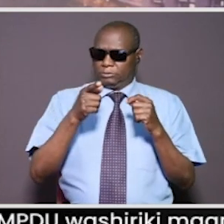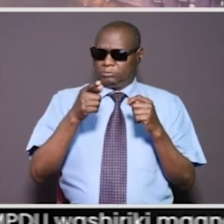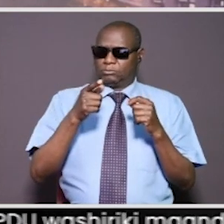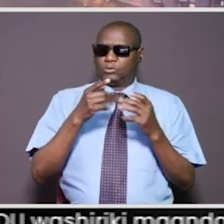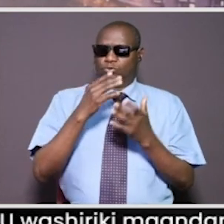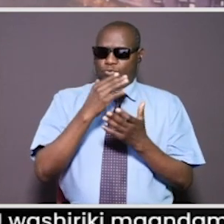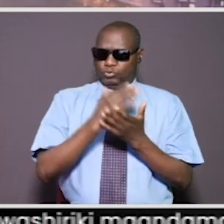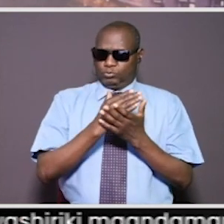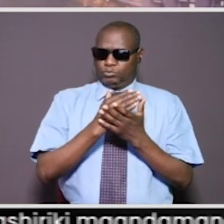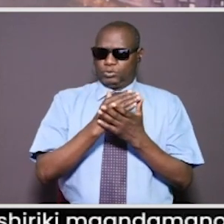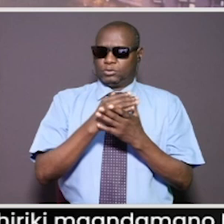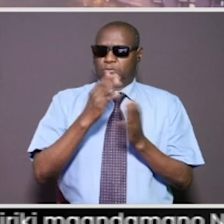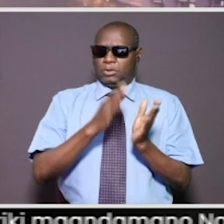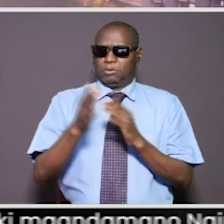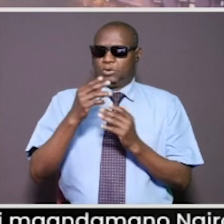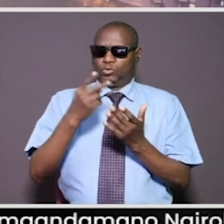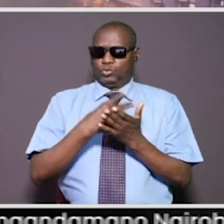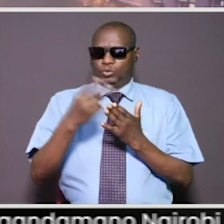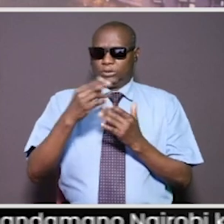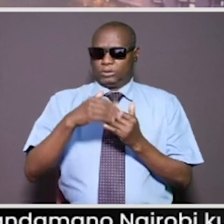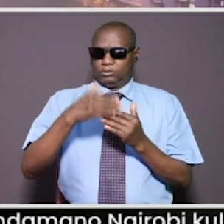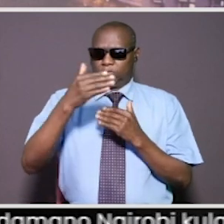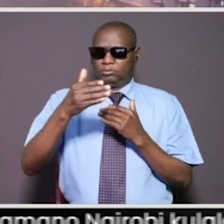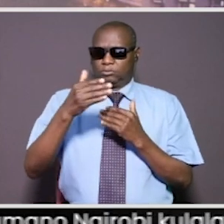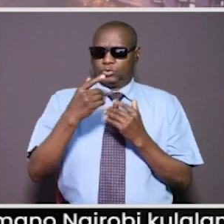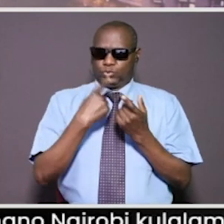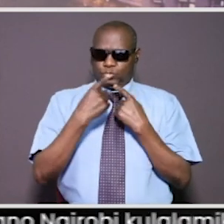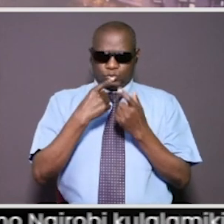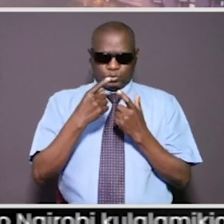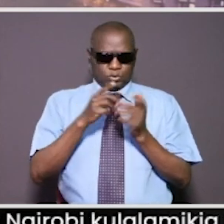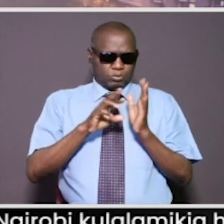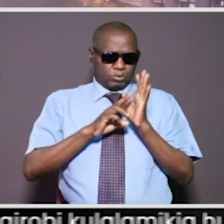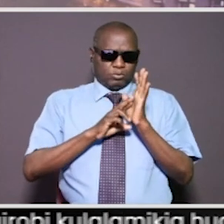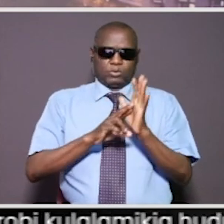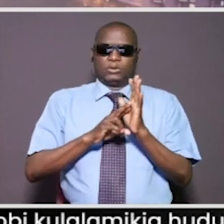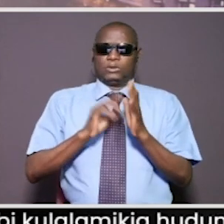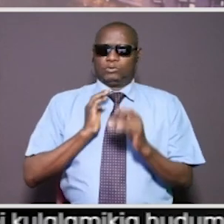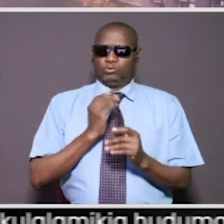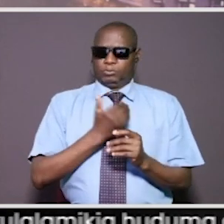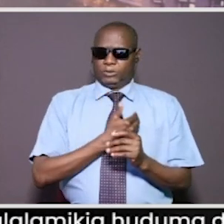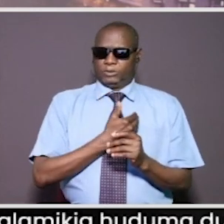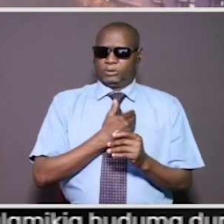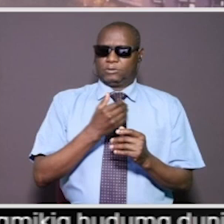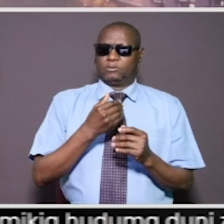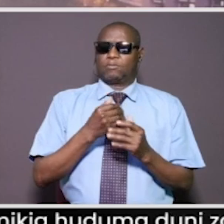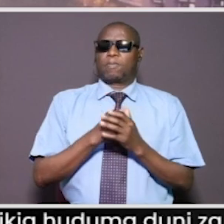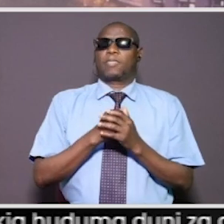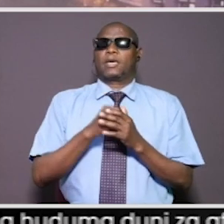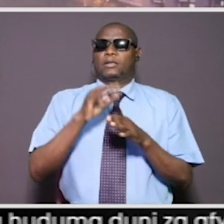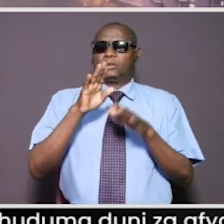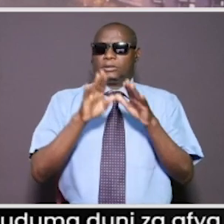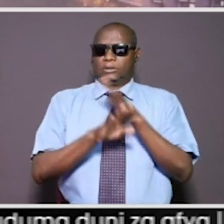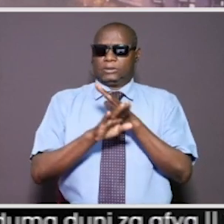kufanyika wiki mbili zijazo. Akizungumza kwa niaba ya kamati ya baraza la magavana, naibu gavana wa Busia Kizito